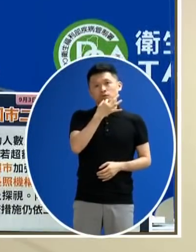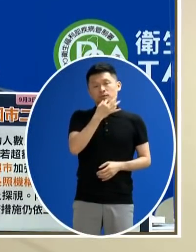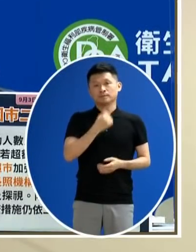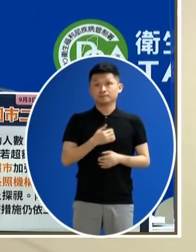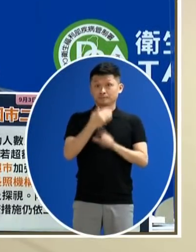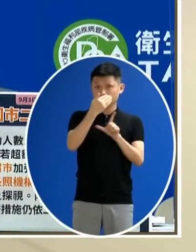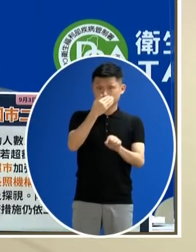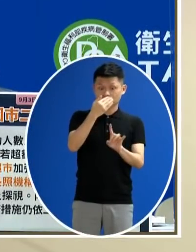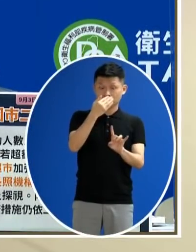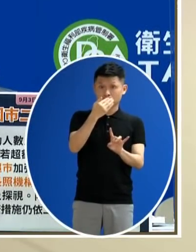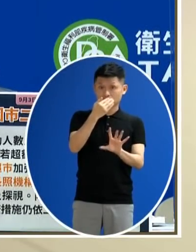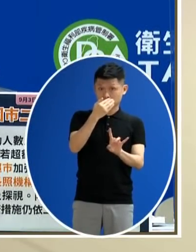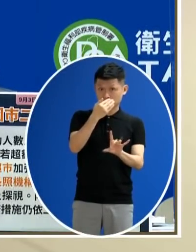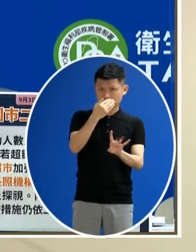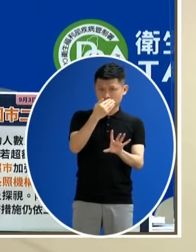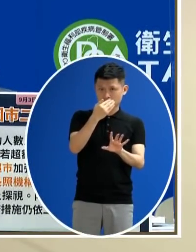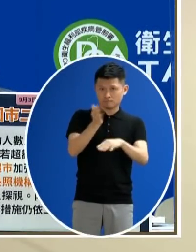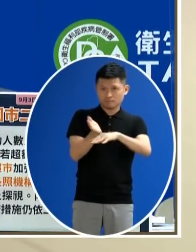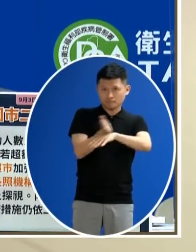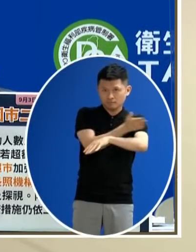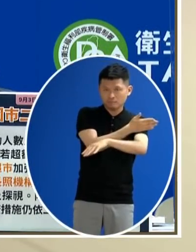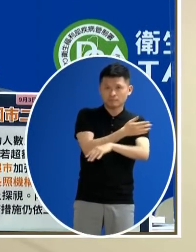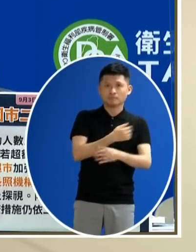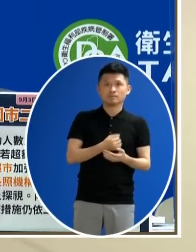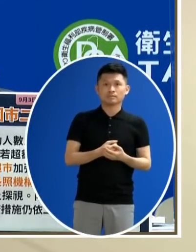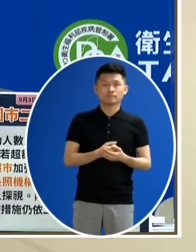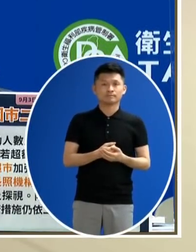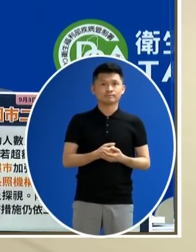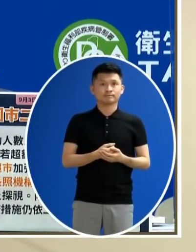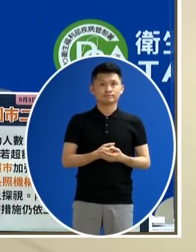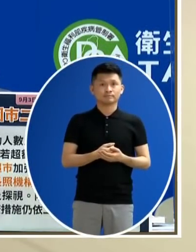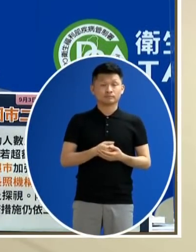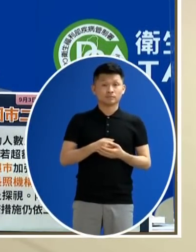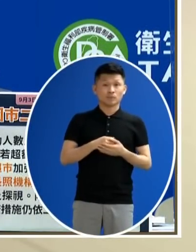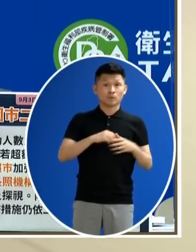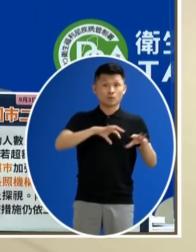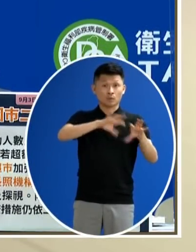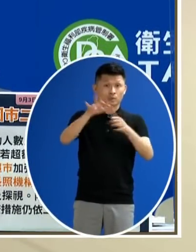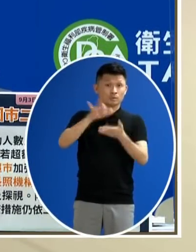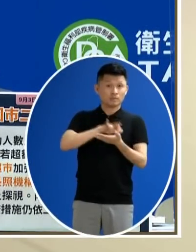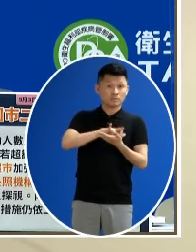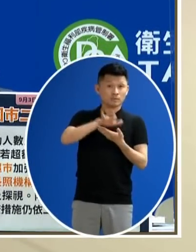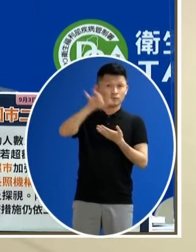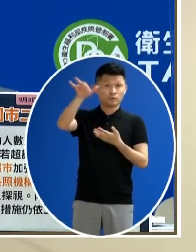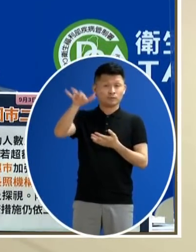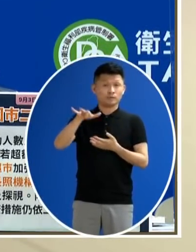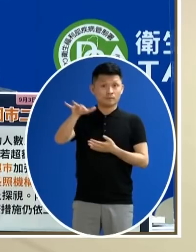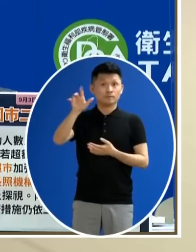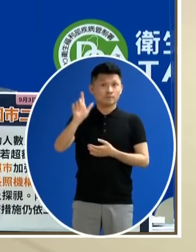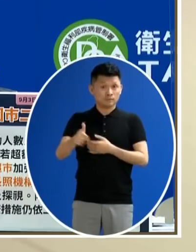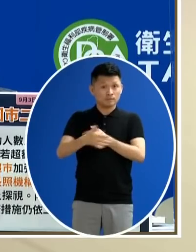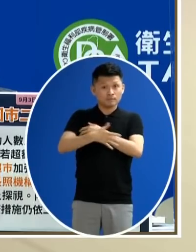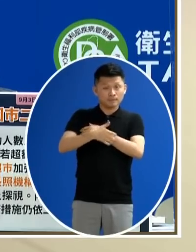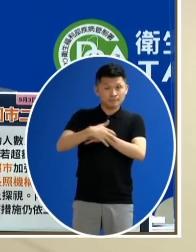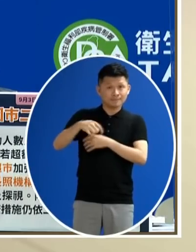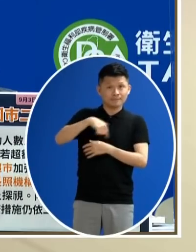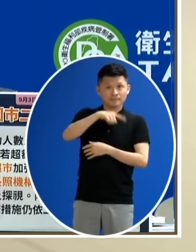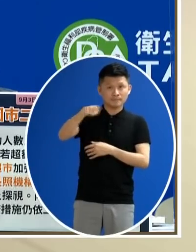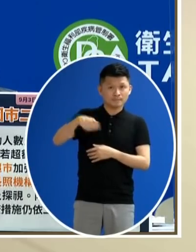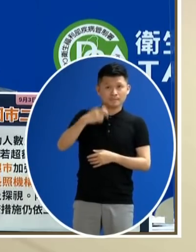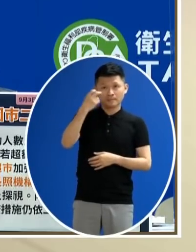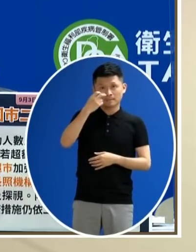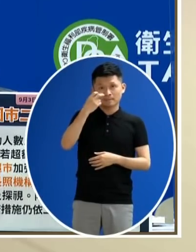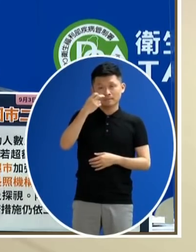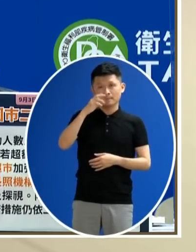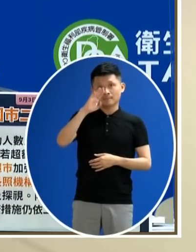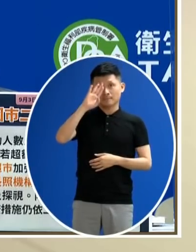我们本来9月15号才开始要实施的国际航空机组员的一个防的一个检